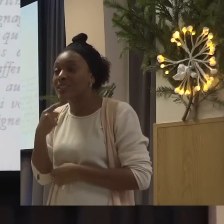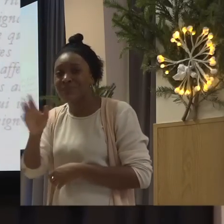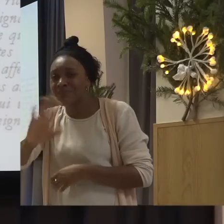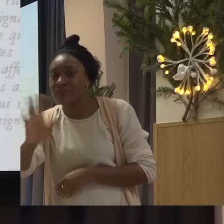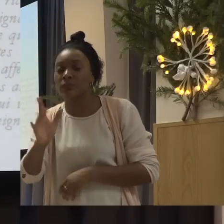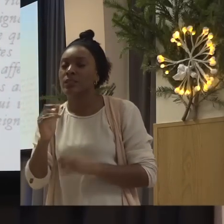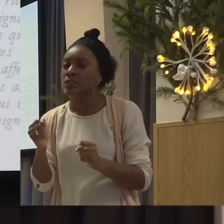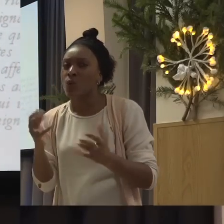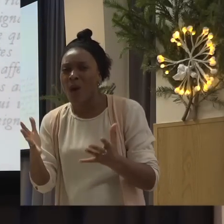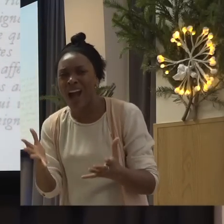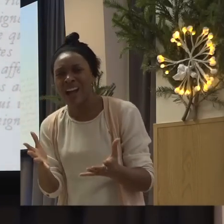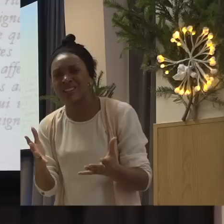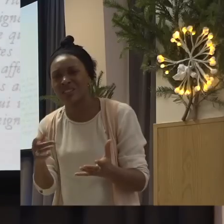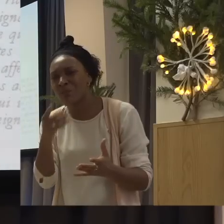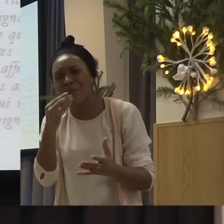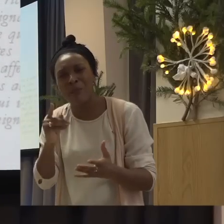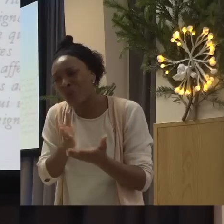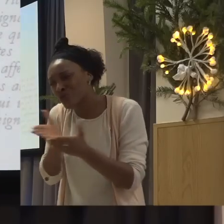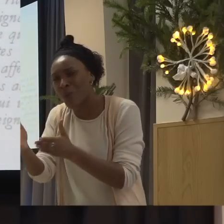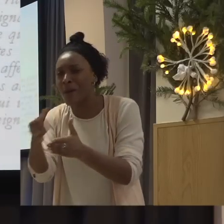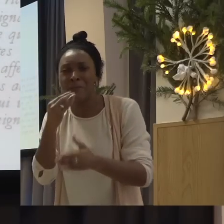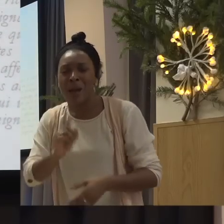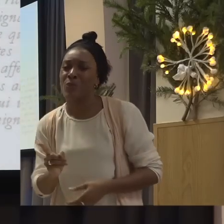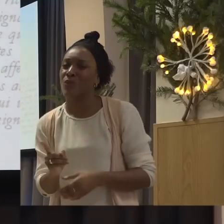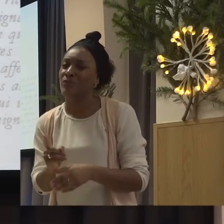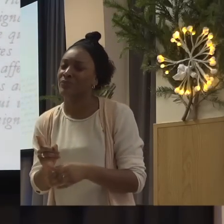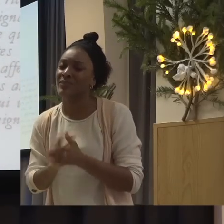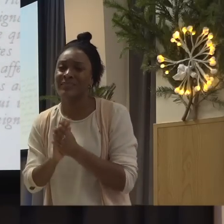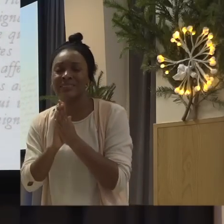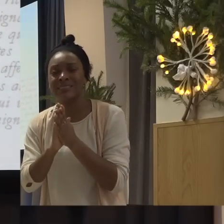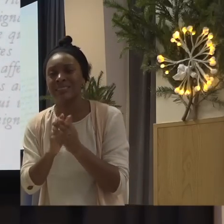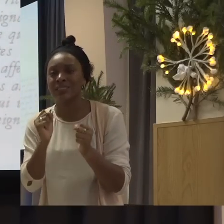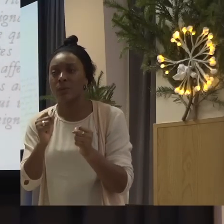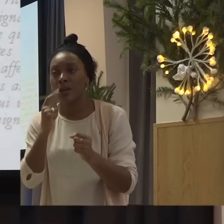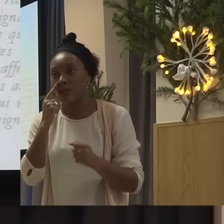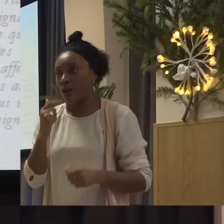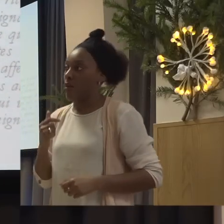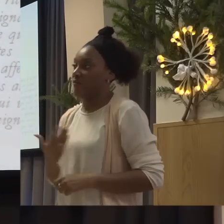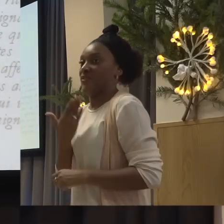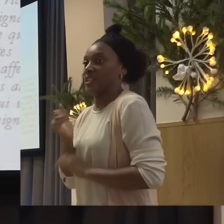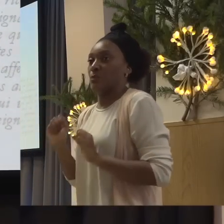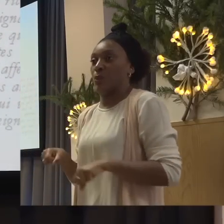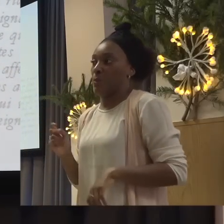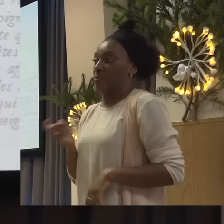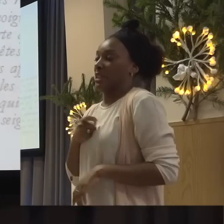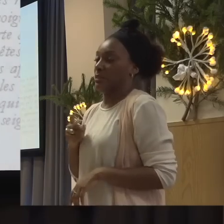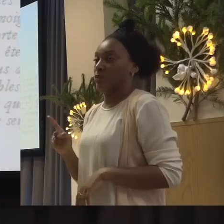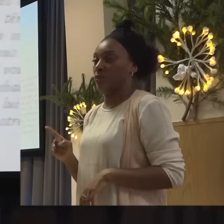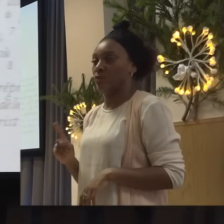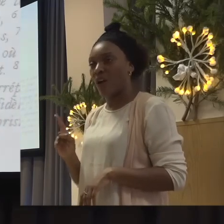mauvaise direction, d'être capable de l'entendre. Même si ça choque notre fierté, mais de dire, écoute, mais pourquoi il a